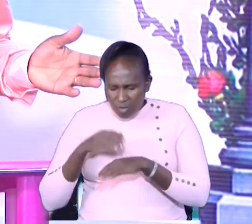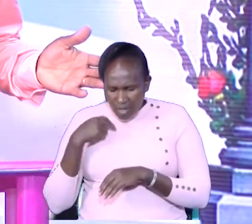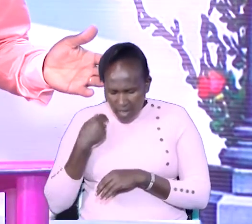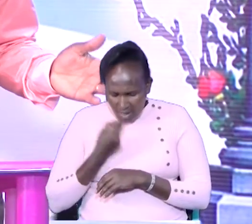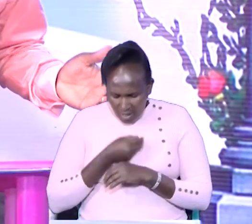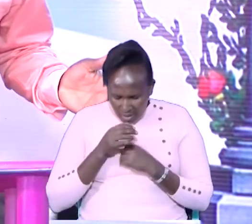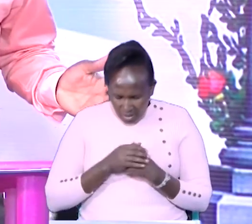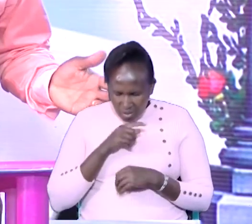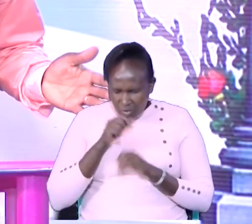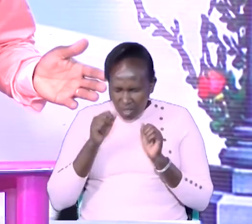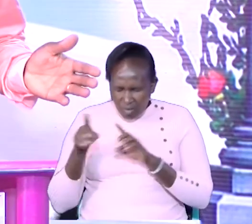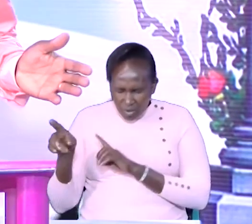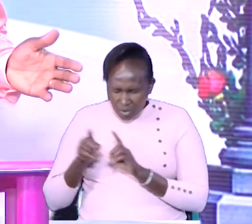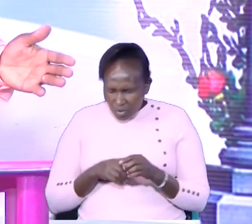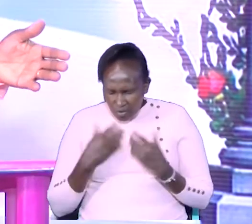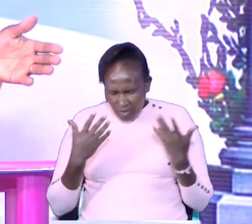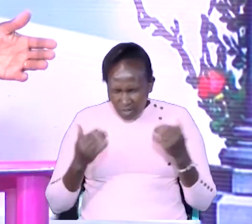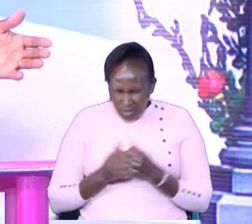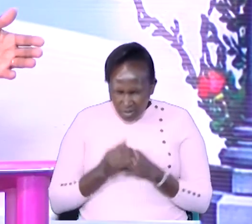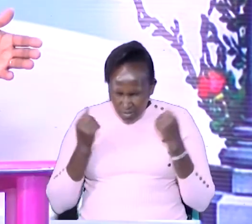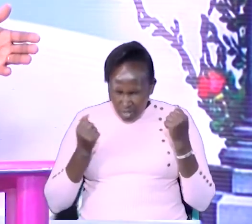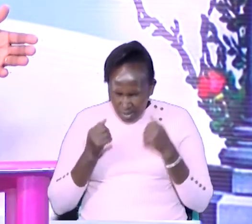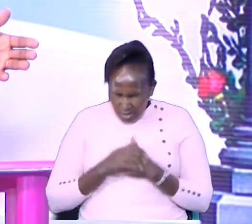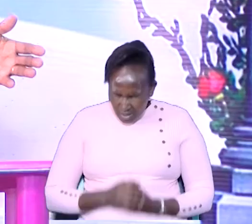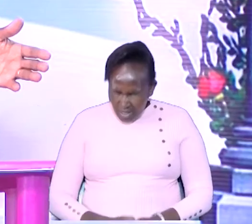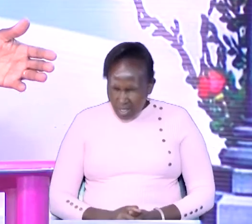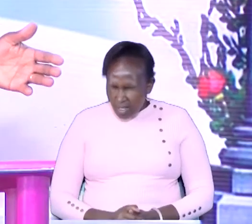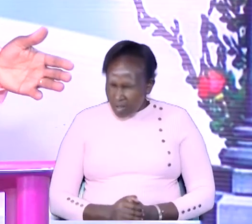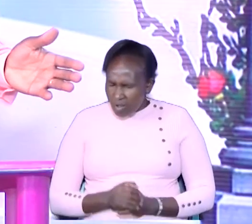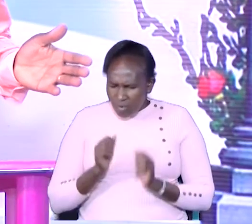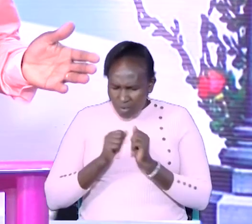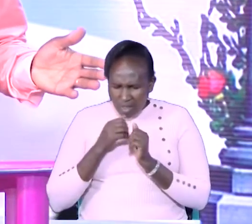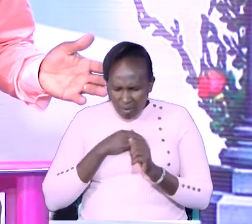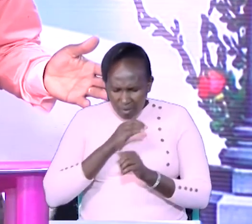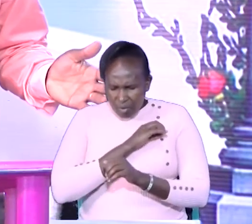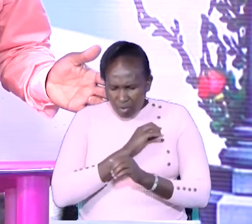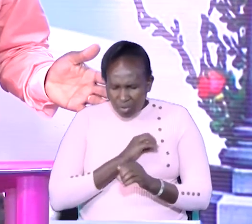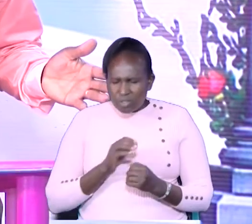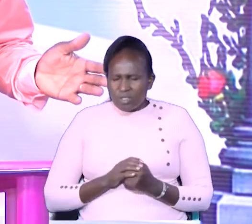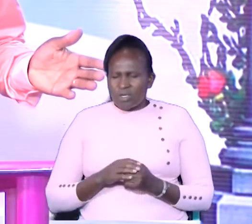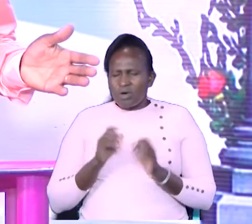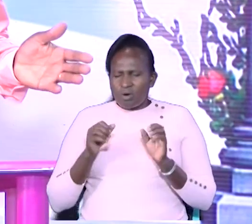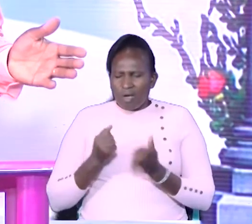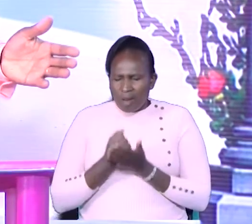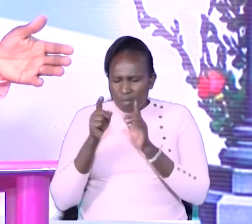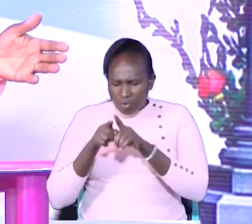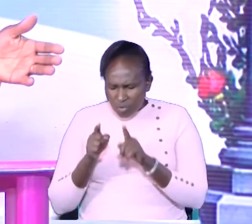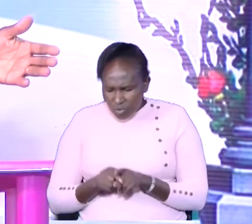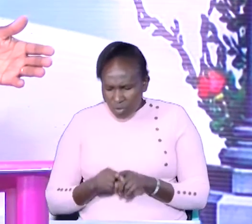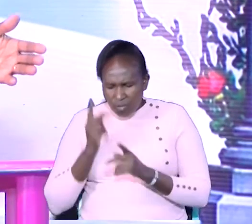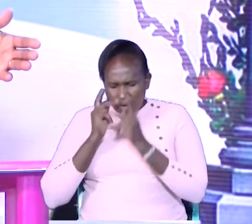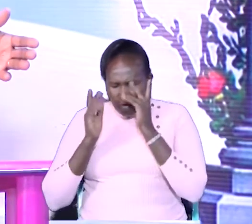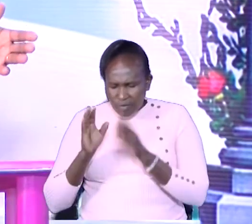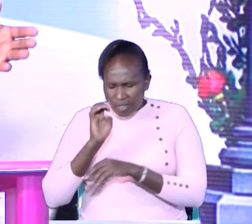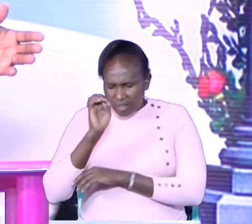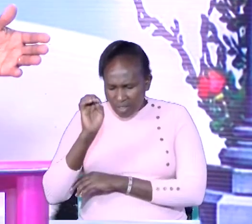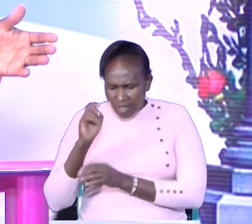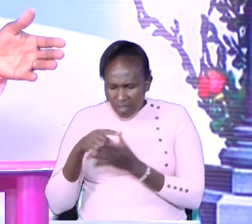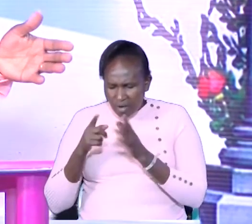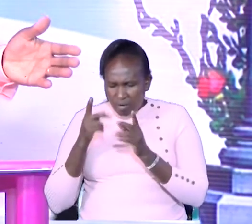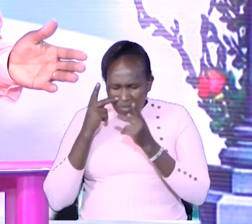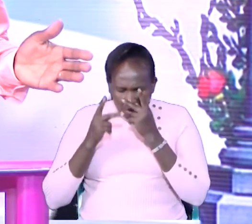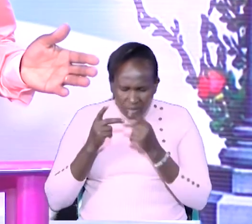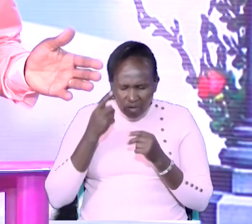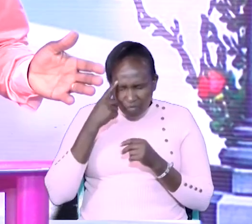yetu, tutaweza kufanya mambo ambayo hatungeweza kufanya na nguvu zetu, kama vile uliweza kumsaidia nabii Ezekiel akaweza